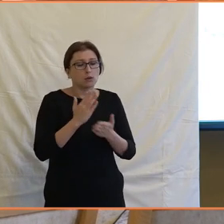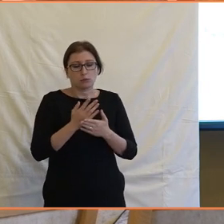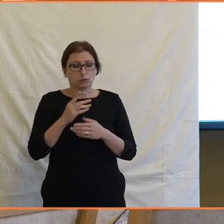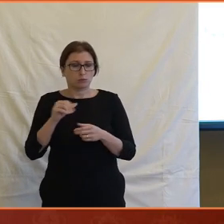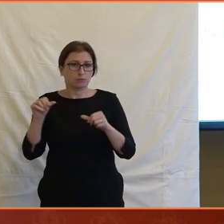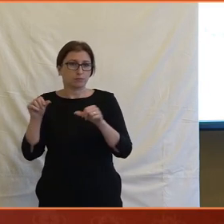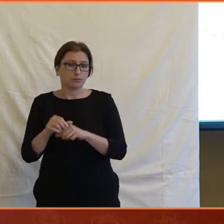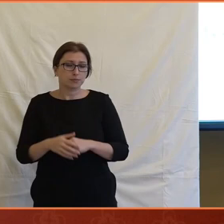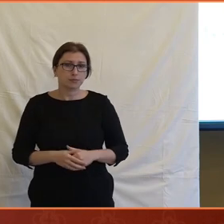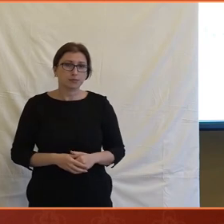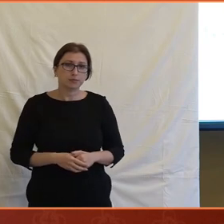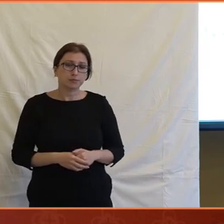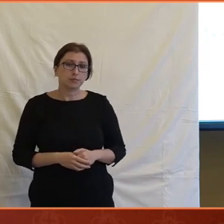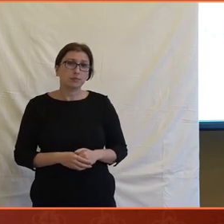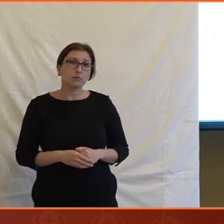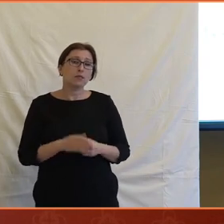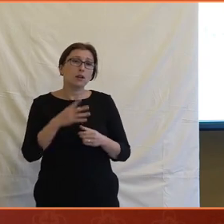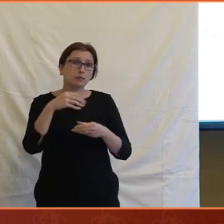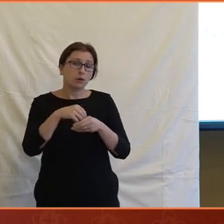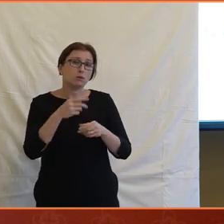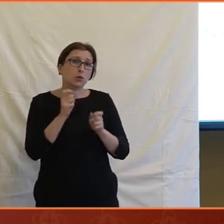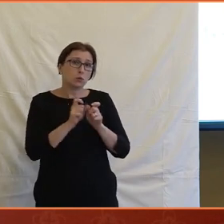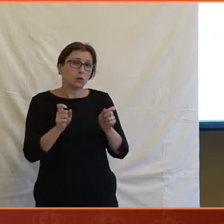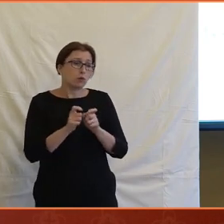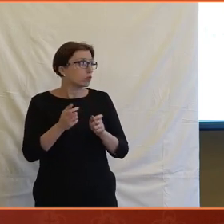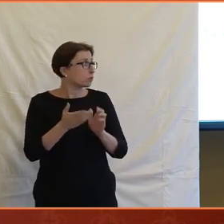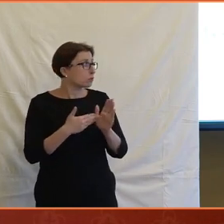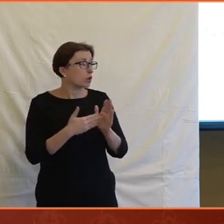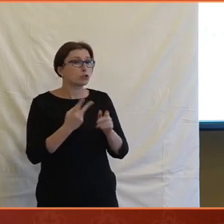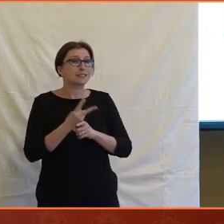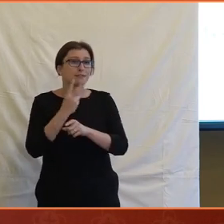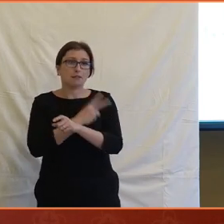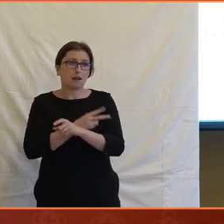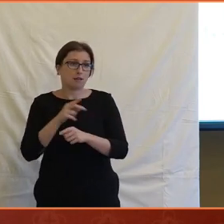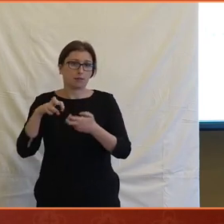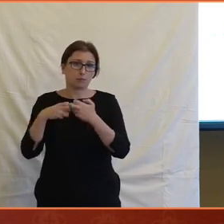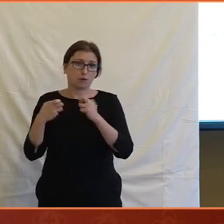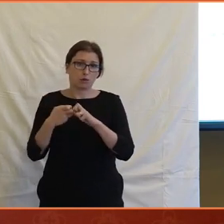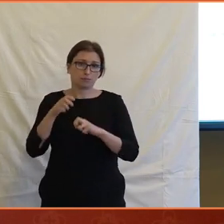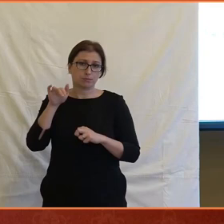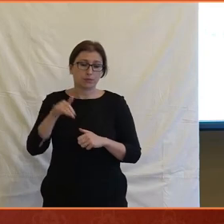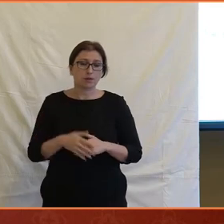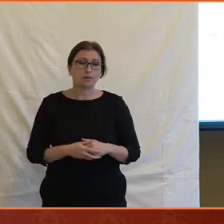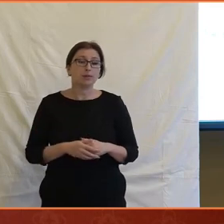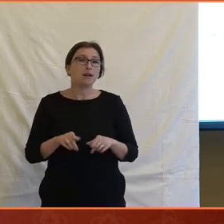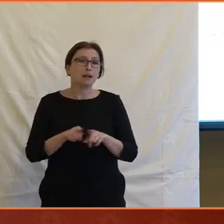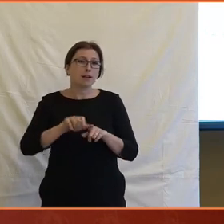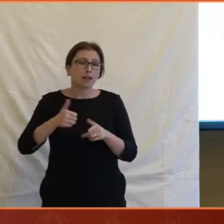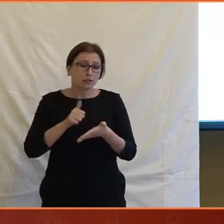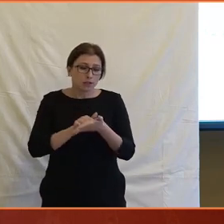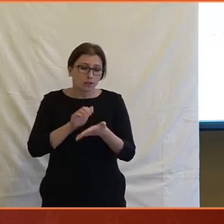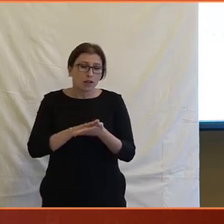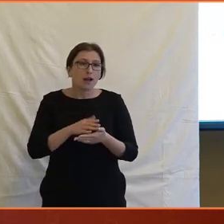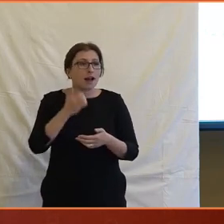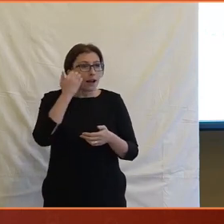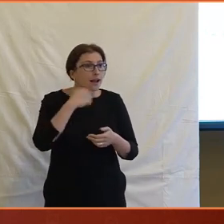No. A tohle jsou podle mě ty hlavní příčiny na straně státu. Pak jsem si tu ještě ale poznamenal příčiny na